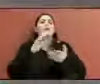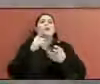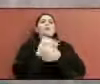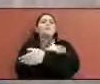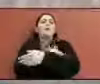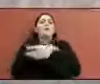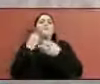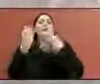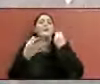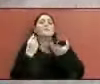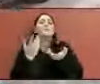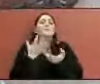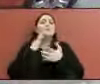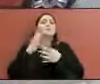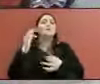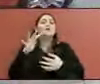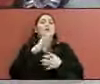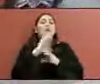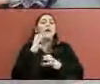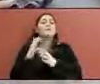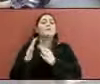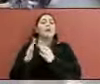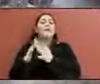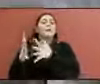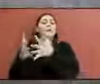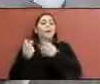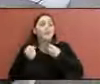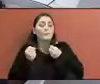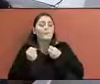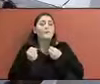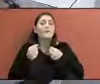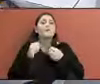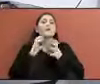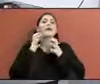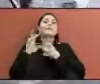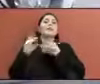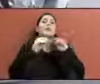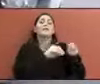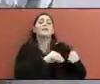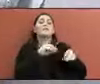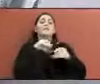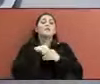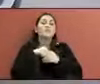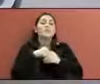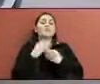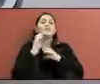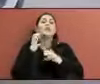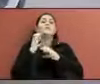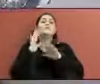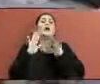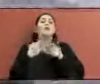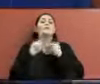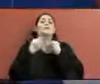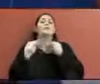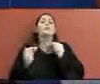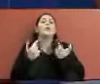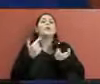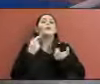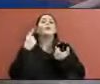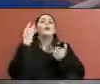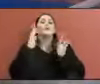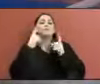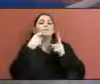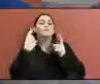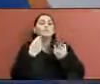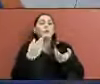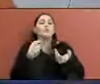vatandaşlarımızı biz servisle evlerinden alıp getirdiğimiz için serviste kalma sürelerinden dolayı tüm 12 ilçemize hizmet